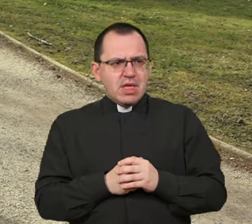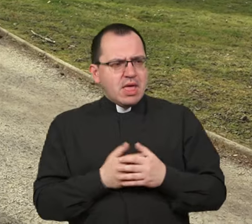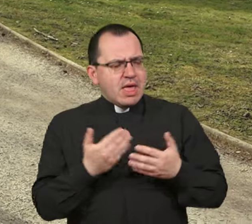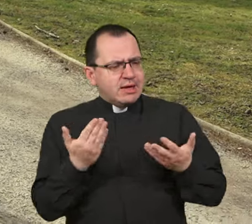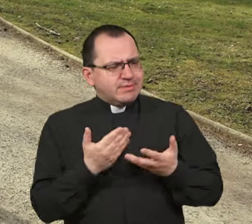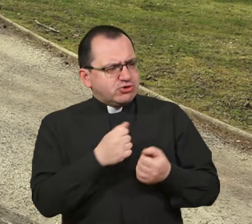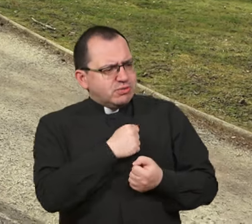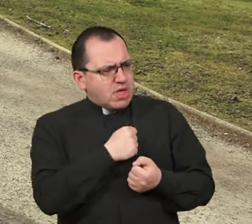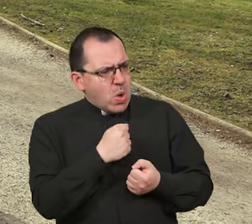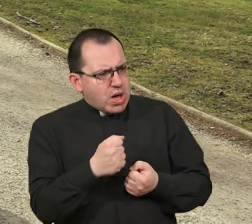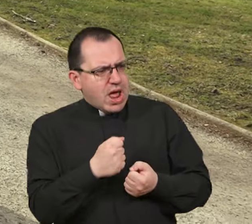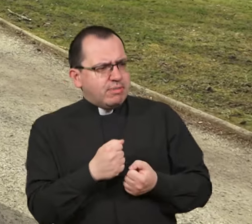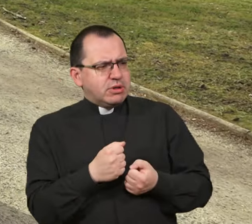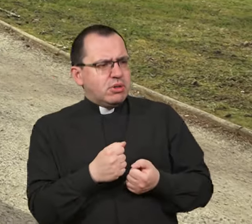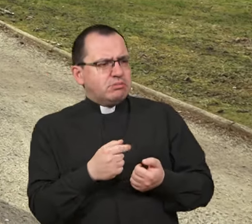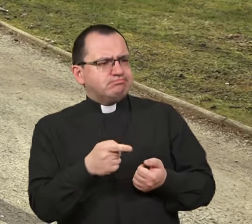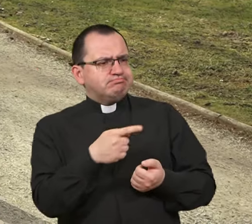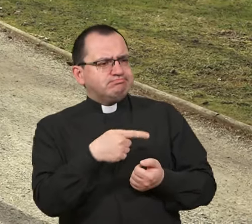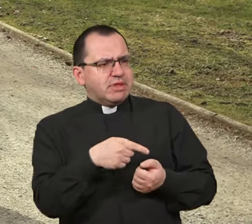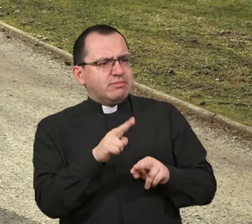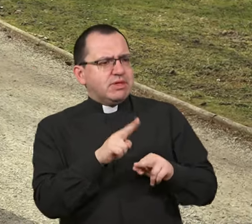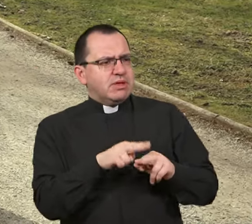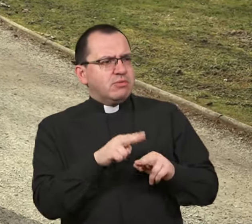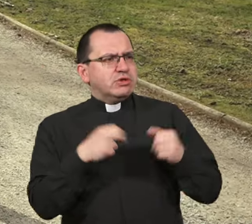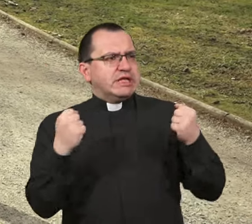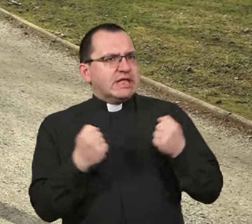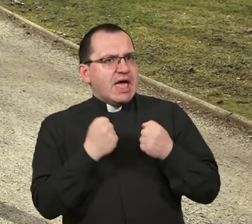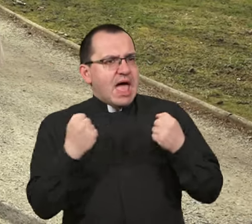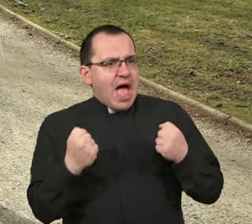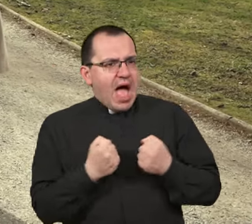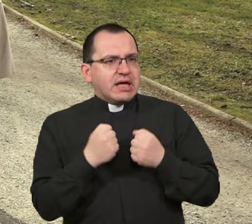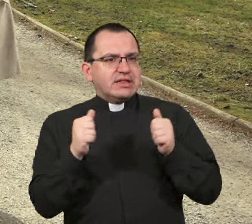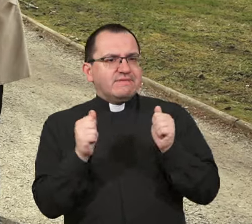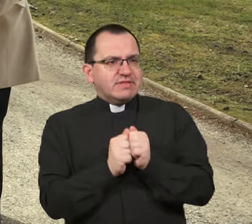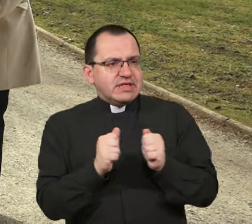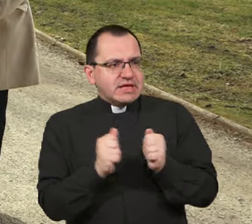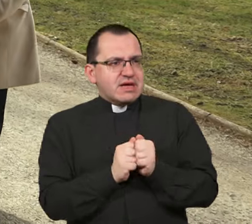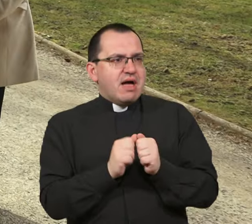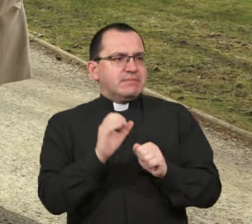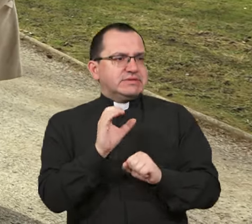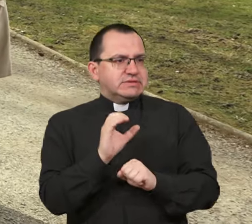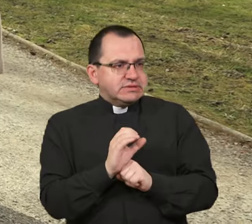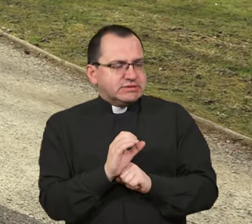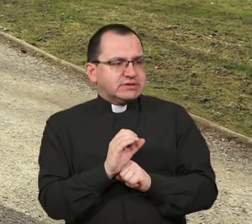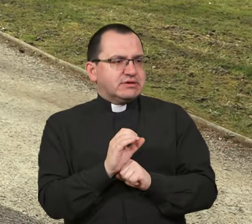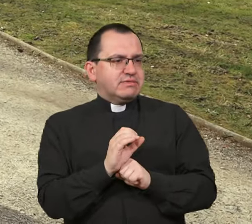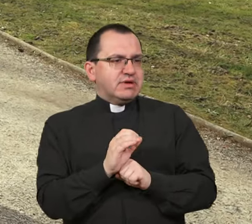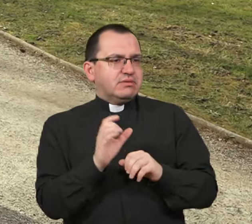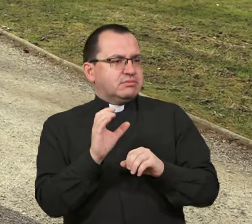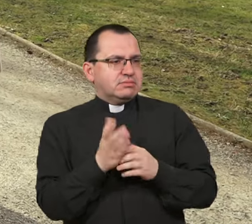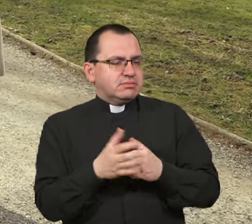to ohrabrilo da budete, evo, aktivni kamen, živi kamen crkve, aktivna u